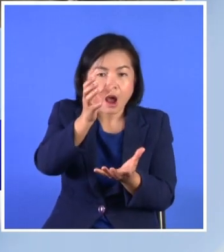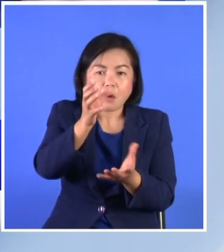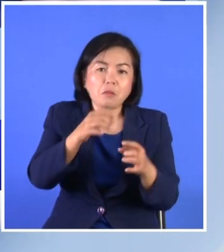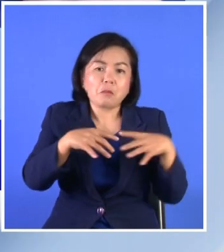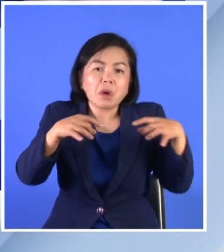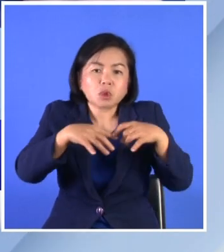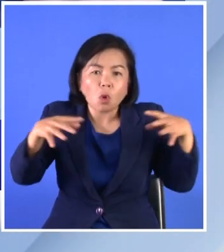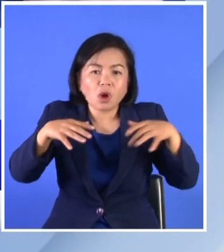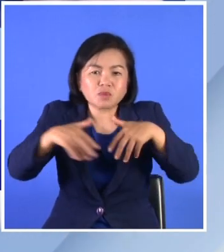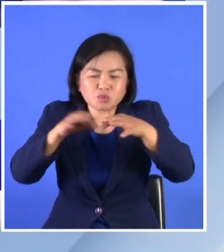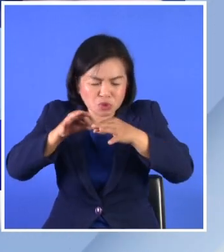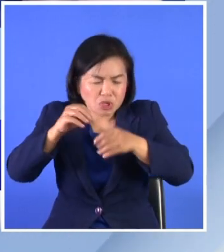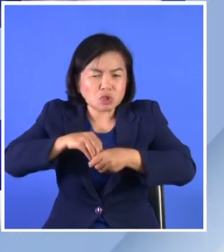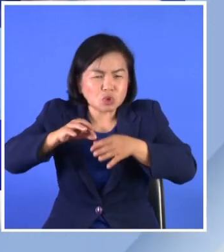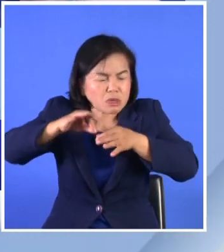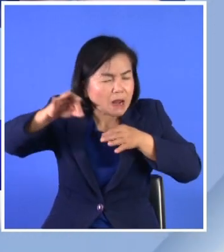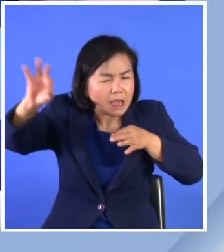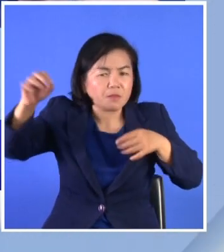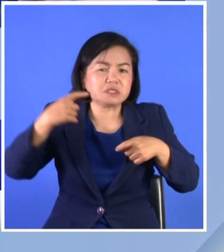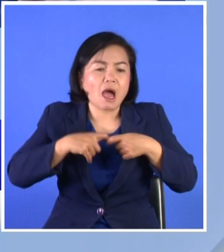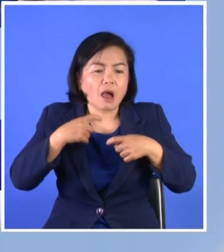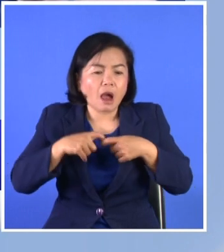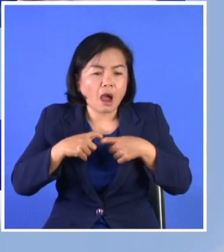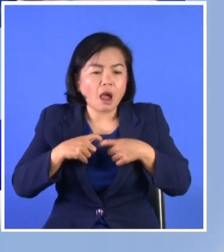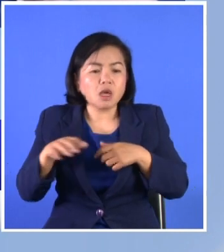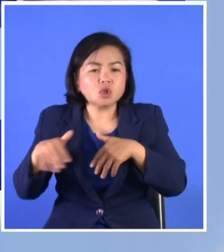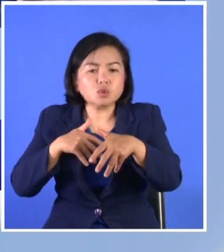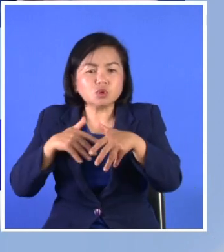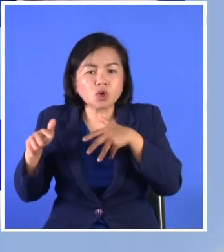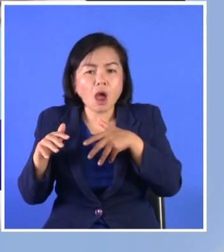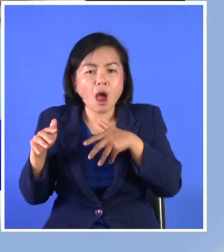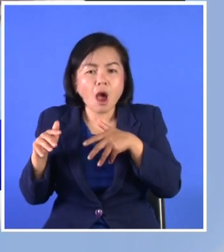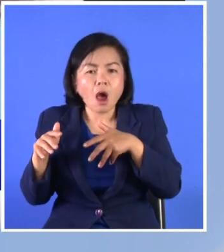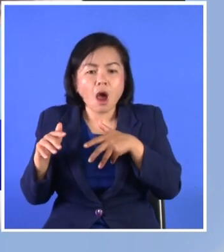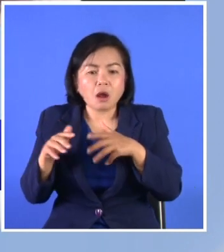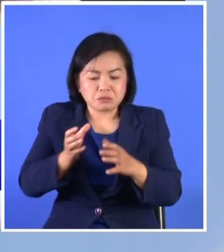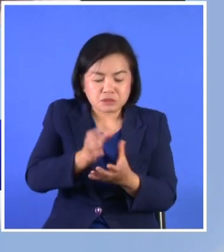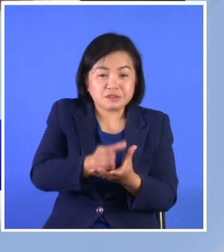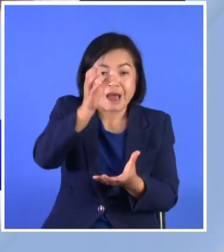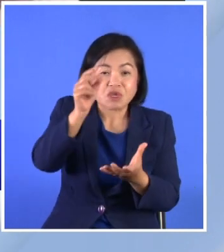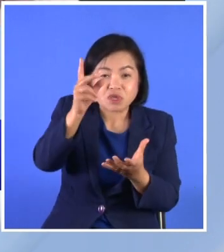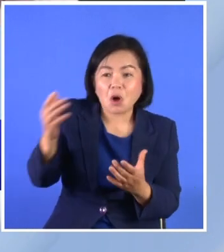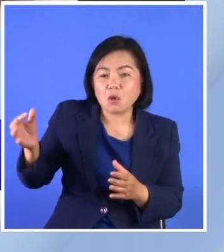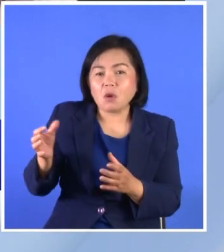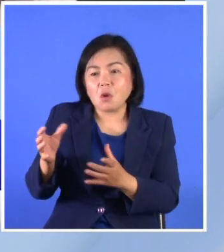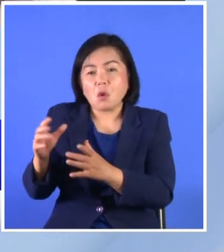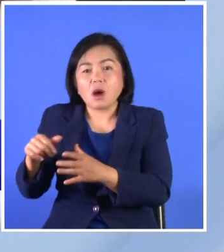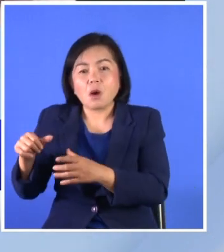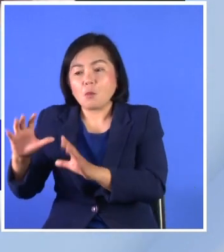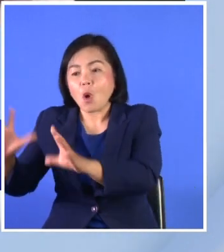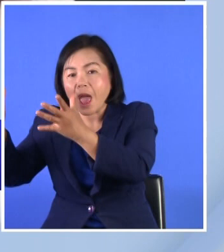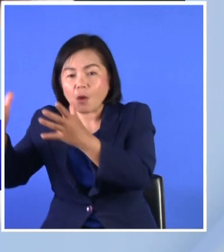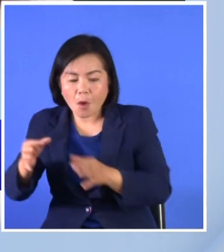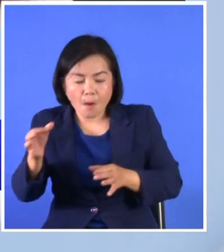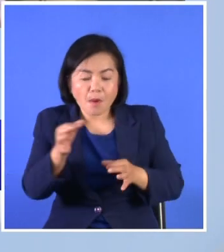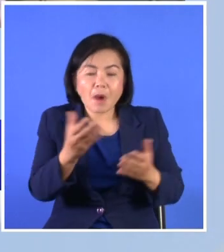บทของพื้นที่ห่างไกลทุรกันดารนะคะซึ่งชาวบ้านเนี่ยจะต้องขนตัวถังออกซิเจนมาเปลี่ยนที่โรงพยาบาลเกือบทุกเดือนนะค